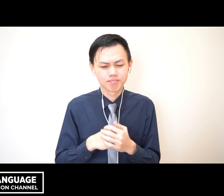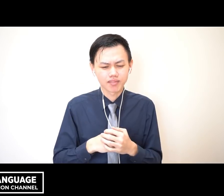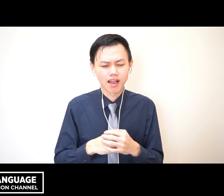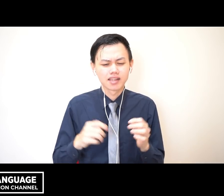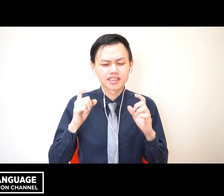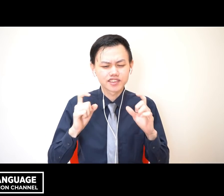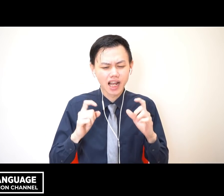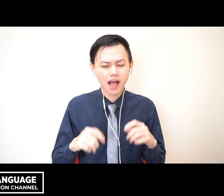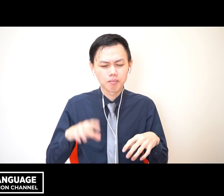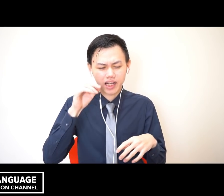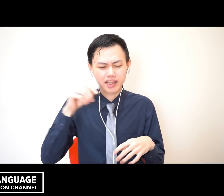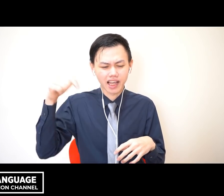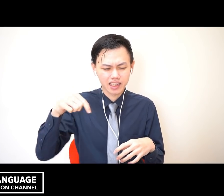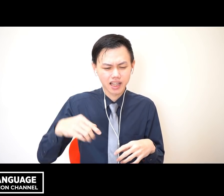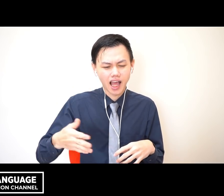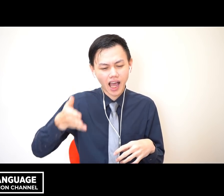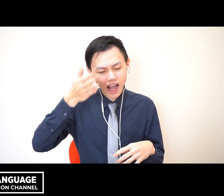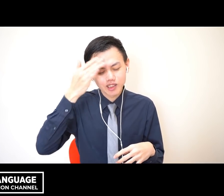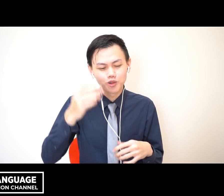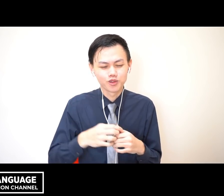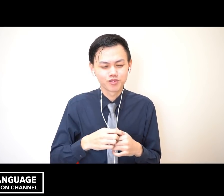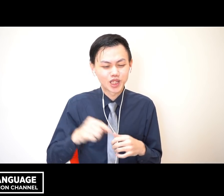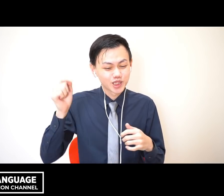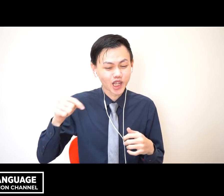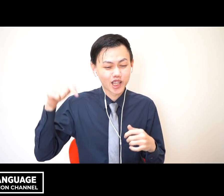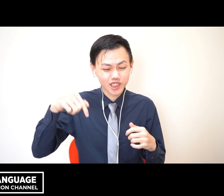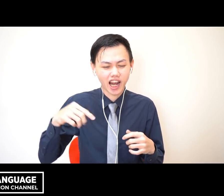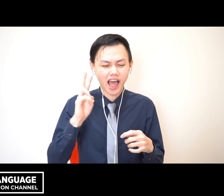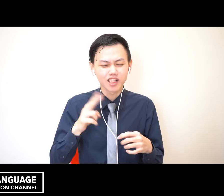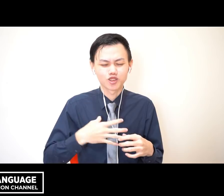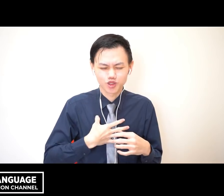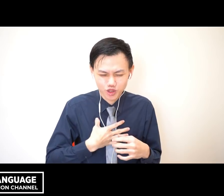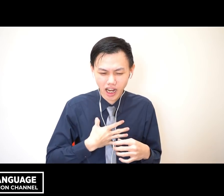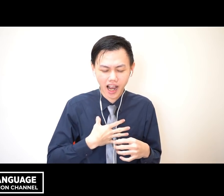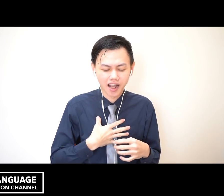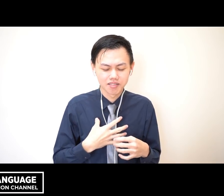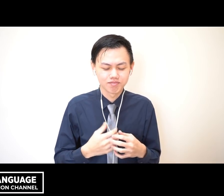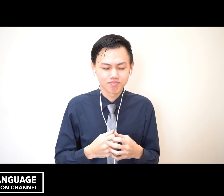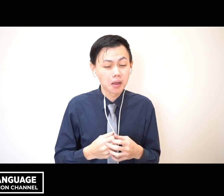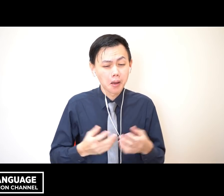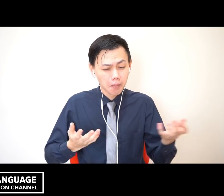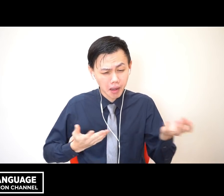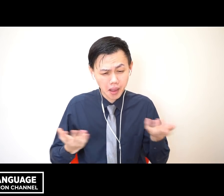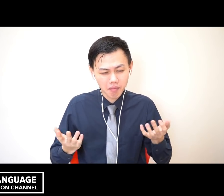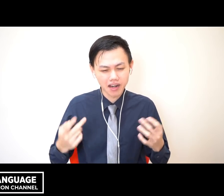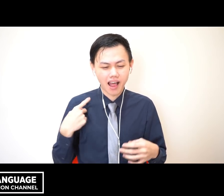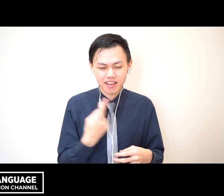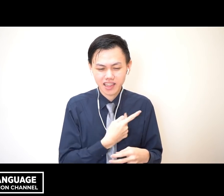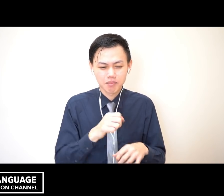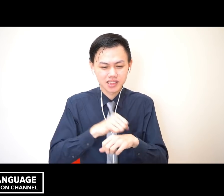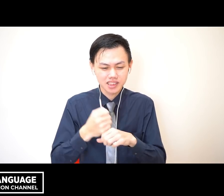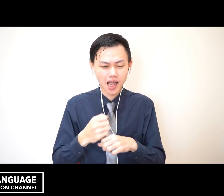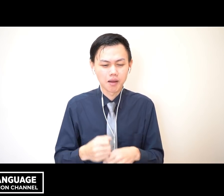saat ini lagi susah. Bagaimana kita bisa menanggung orang-orang yang lemah? Kita pun juga saat